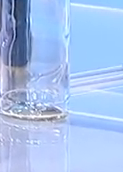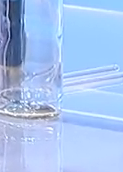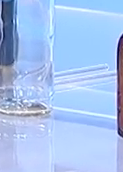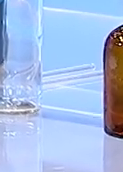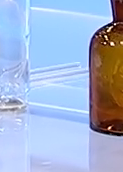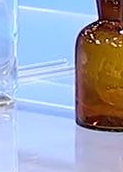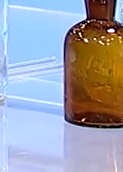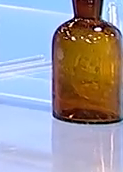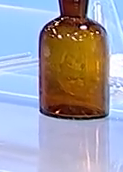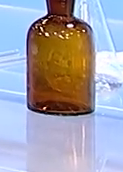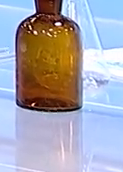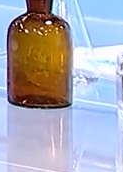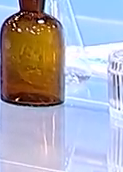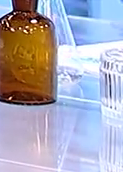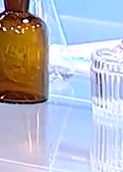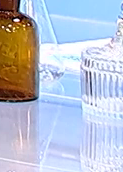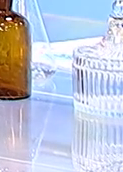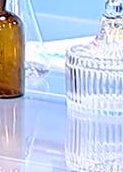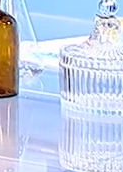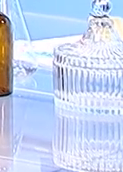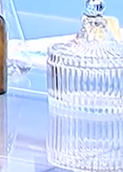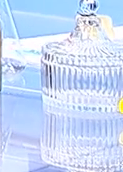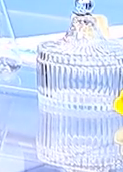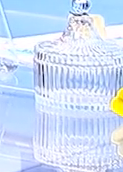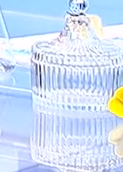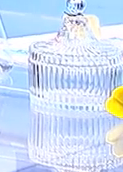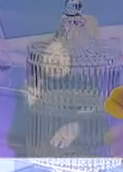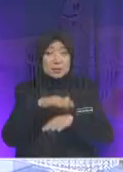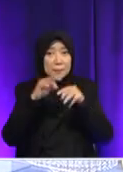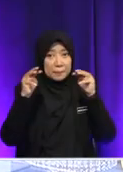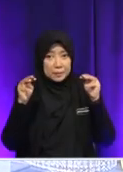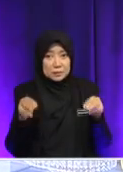wow banyaknya bahan-bahan kaca atas meja ini